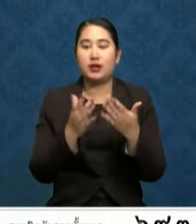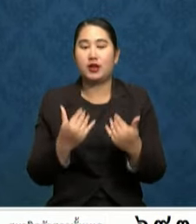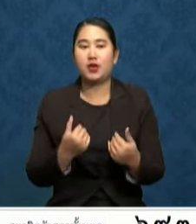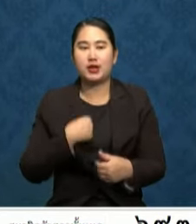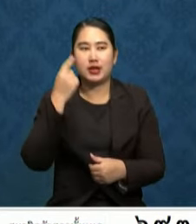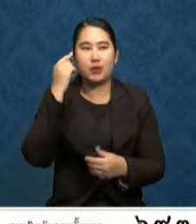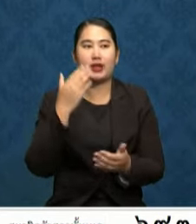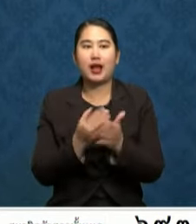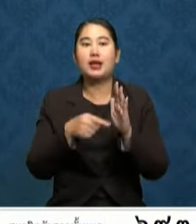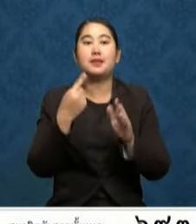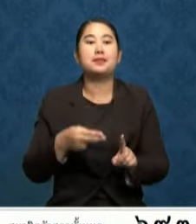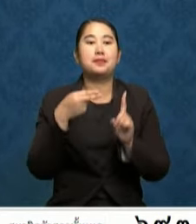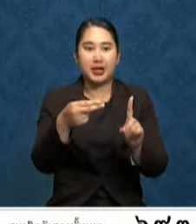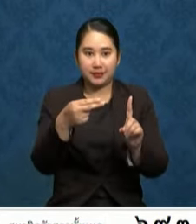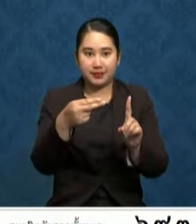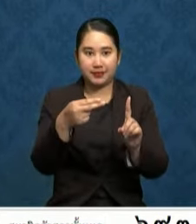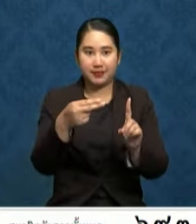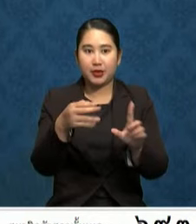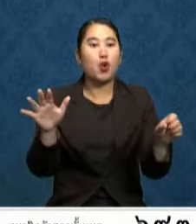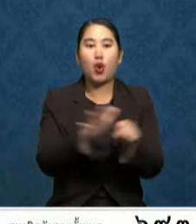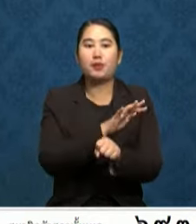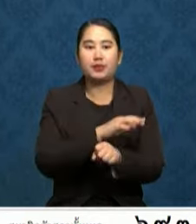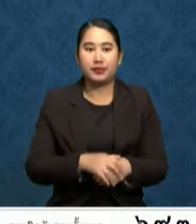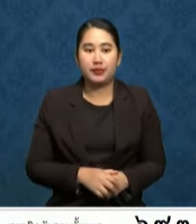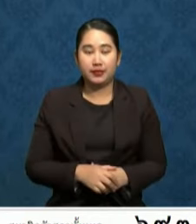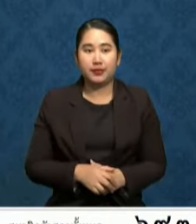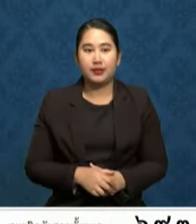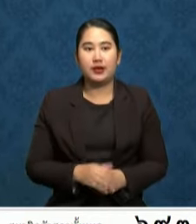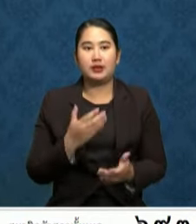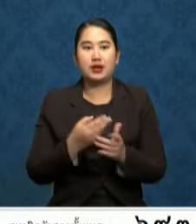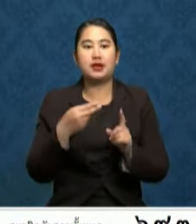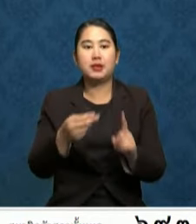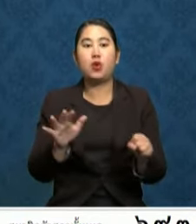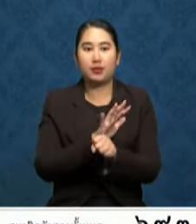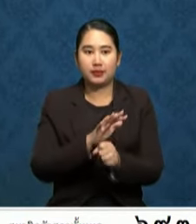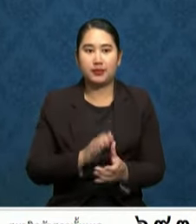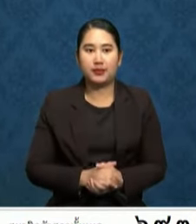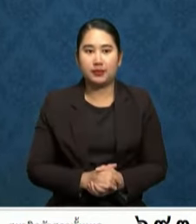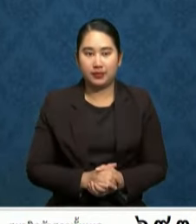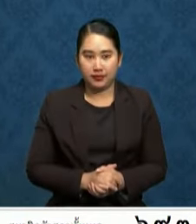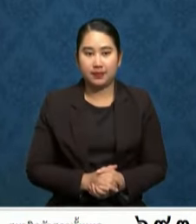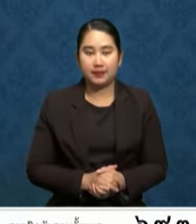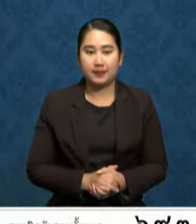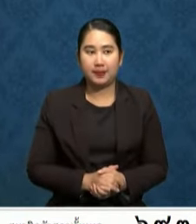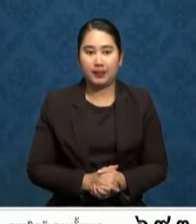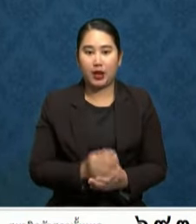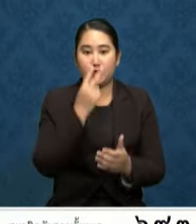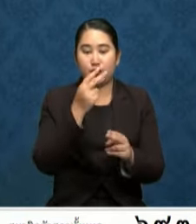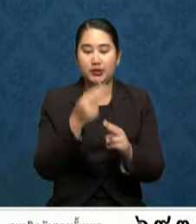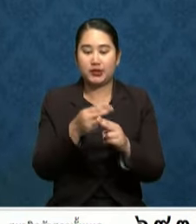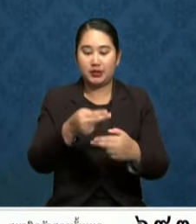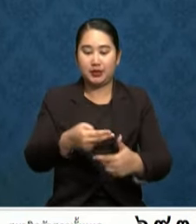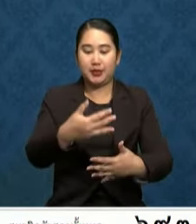น่าจะเป็น 10,000บาทครบนะครับน่าจะเป็น 1บาทครบแล้วก็ได้ดูรายชื่อแล้ว